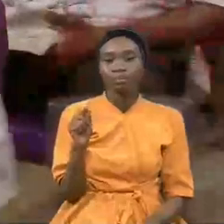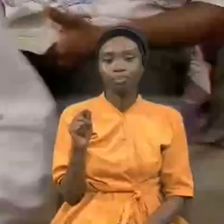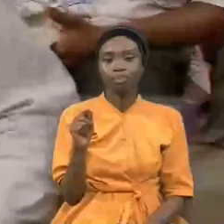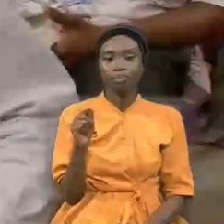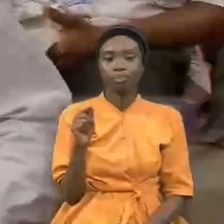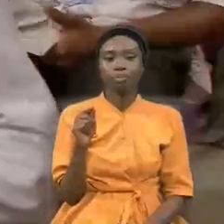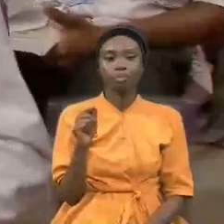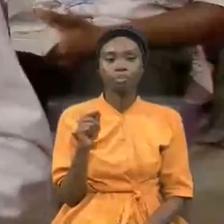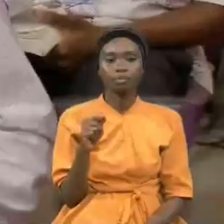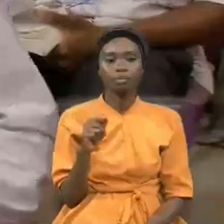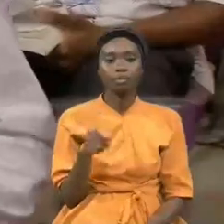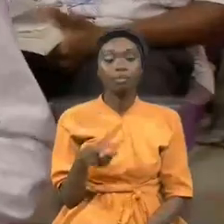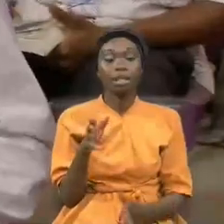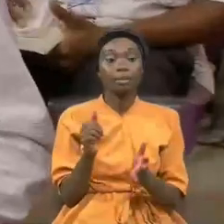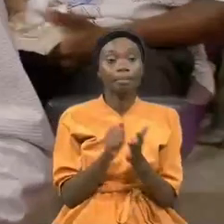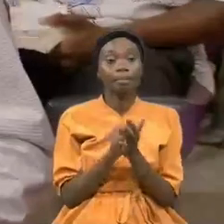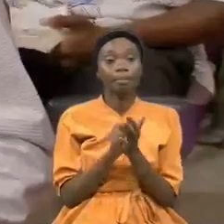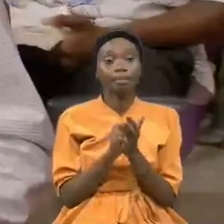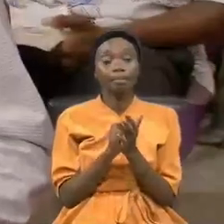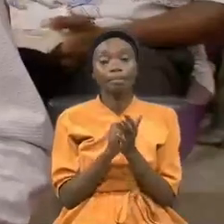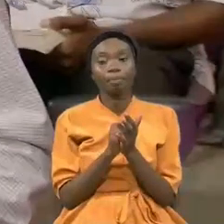1 Timothée 5,